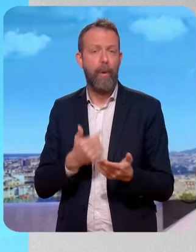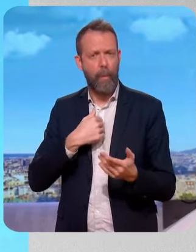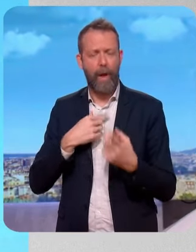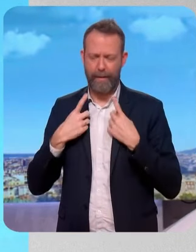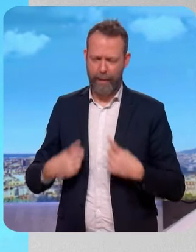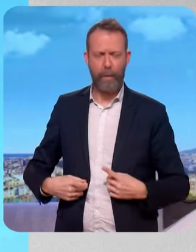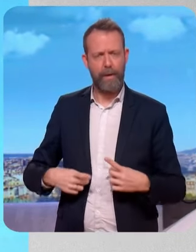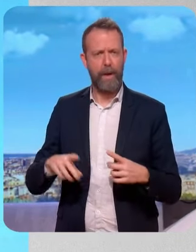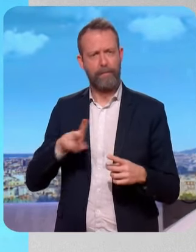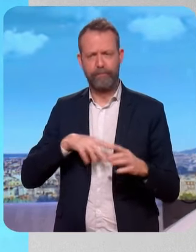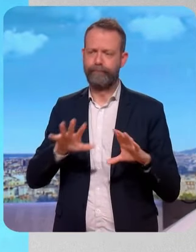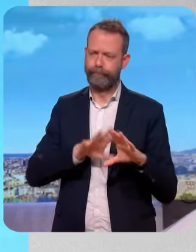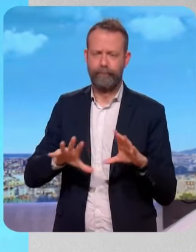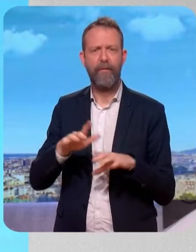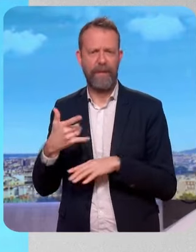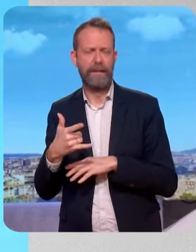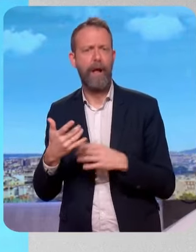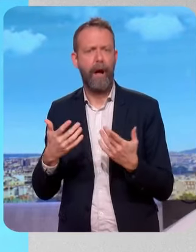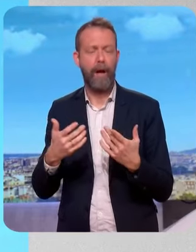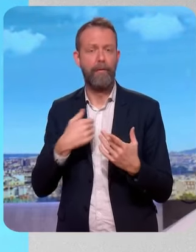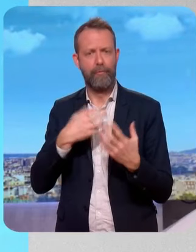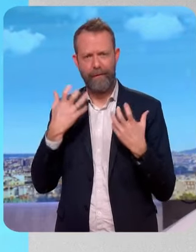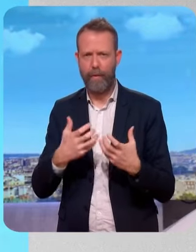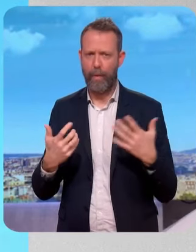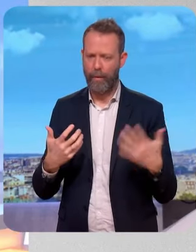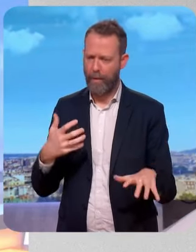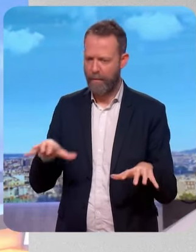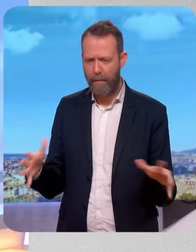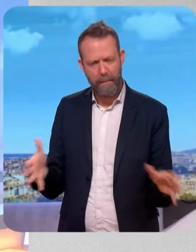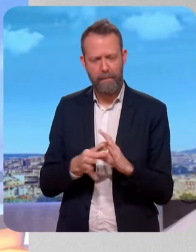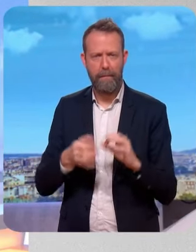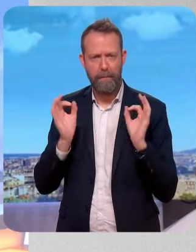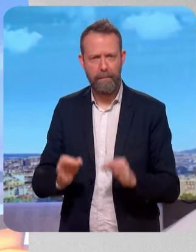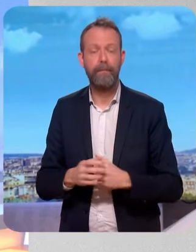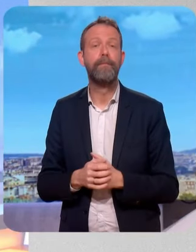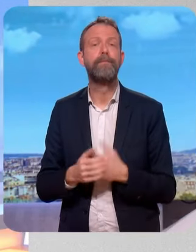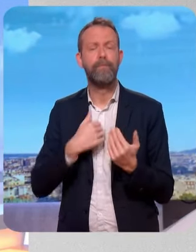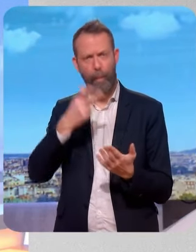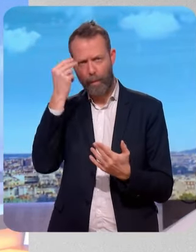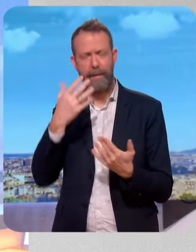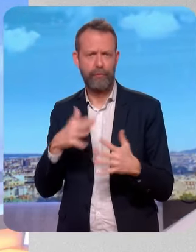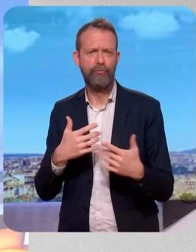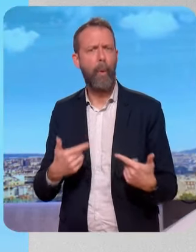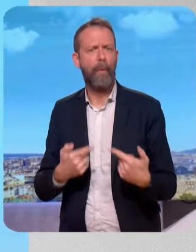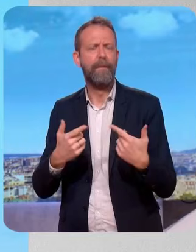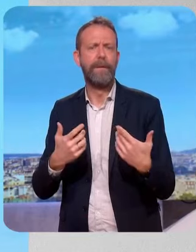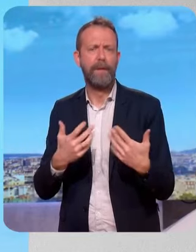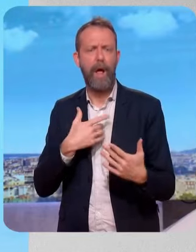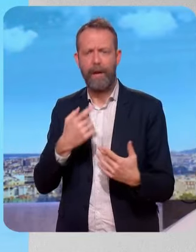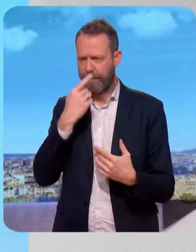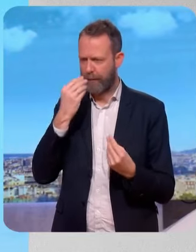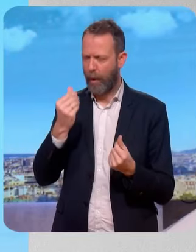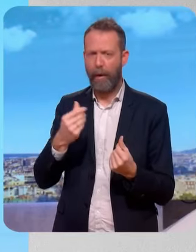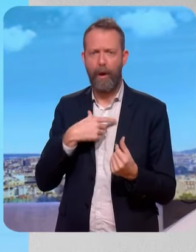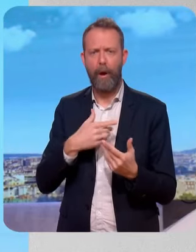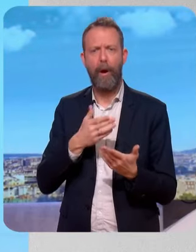du Finistère, je vais tout faire pour que les deux s'articulent parfaitement. Vous entendez aussi, après ce conflit, qu'il y a une sensation chez certains de deux poids, deux mesures.